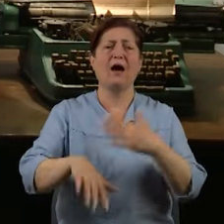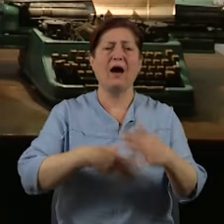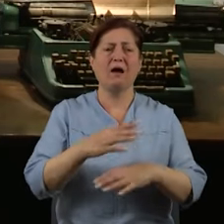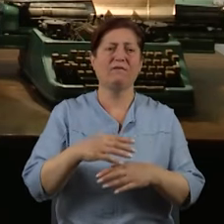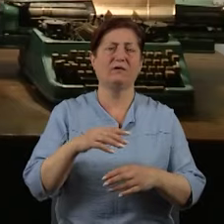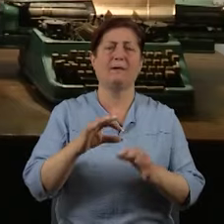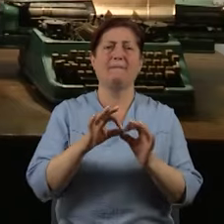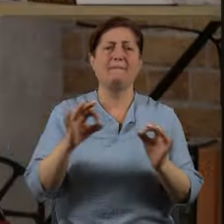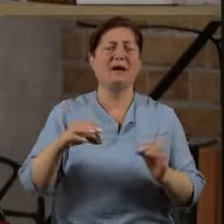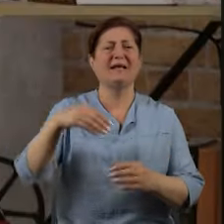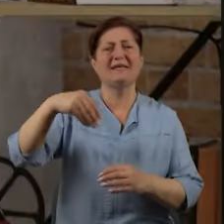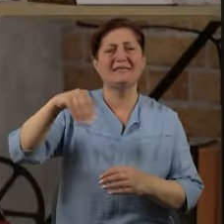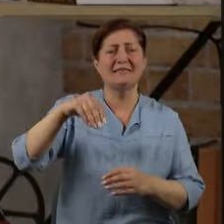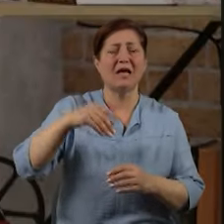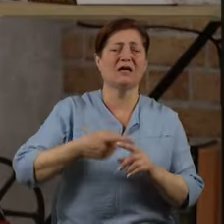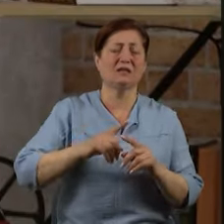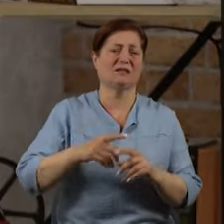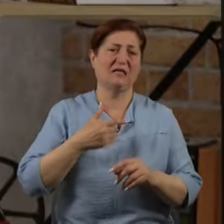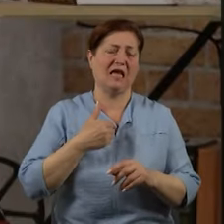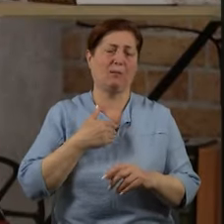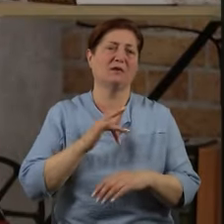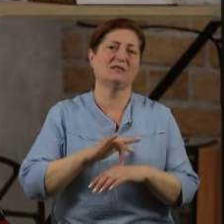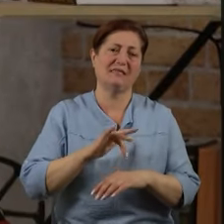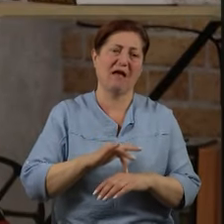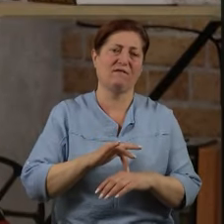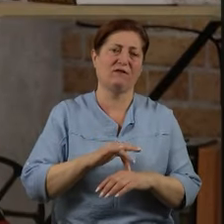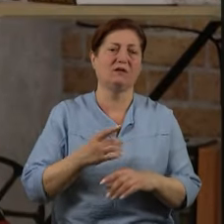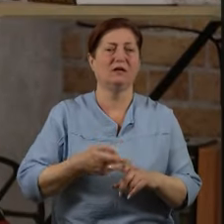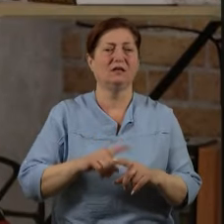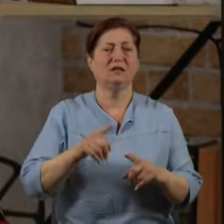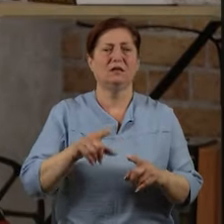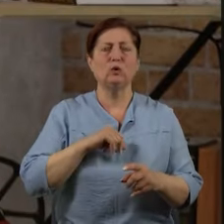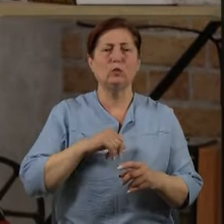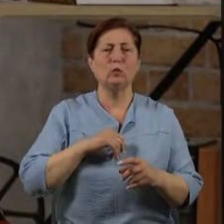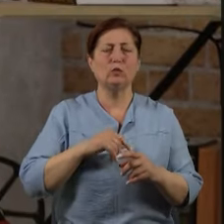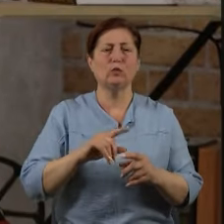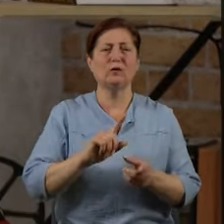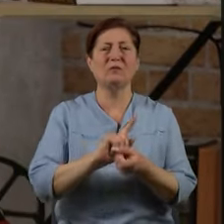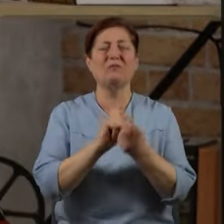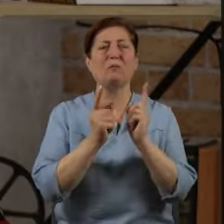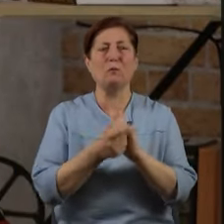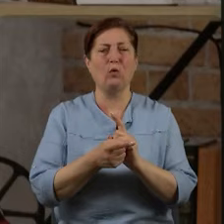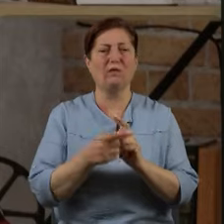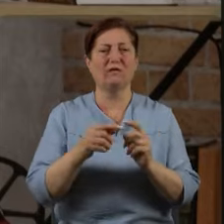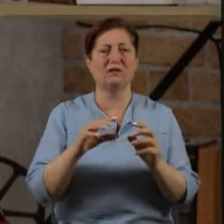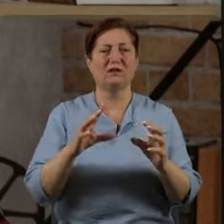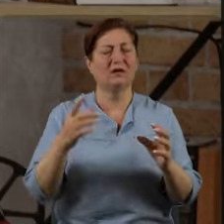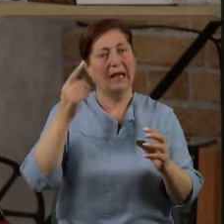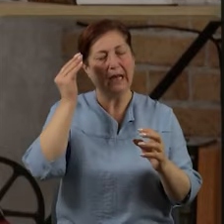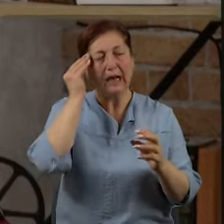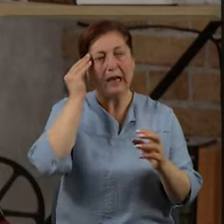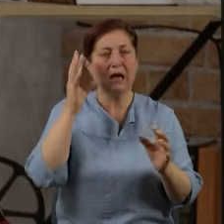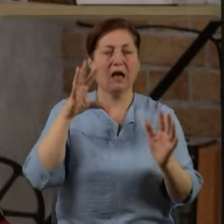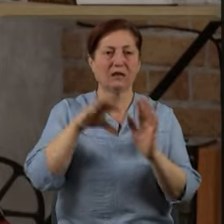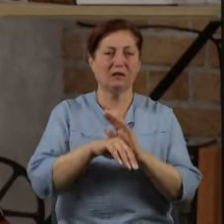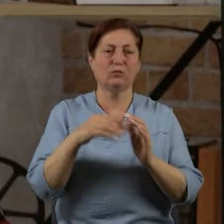երկրիս ցավերը, ահա սա երբ որ արդեն վերածում են գաղափարաբանական այսպես դիտակետի